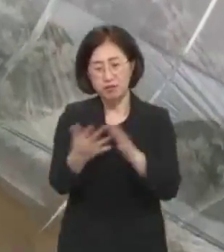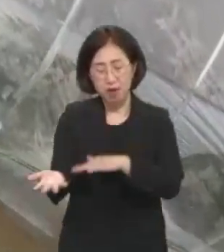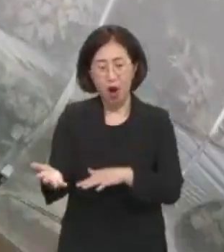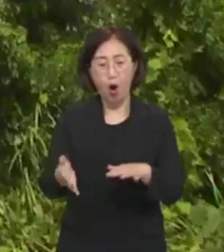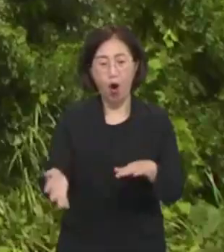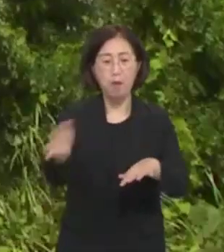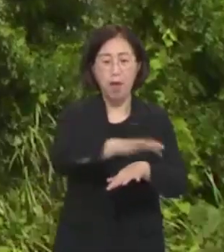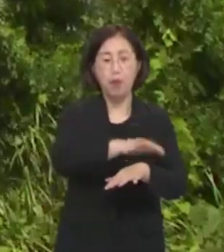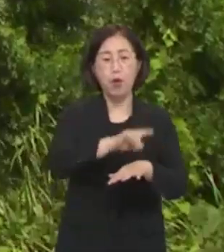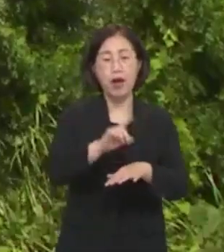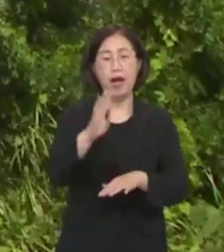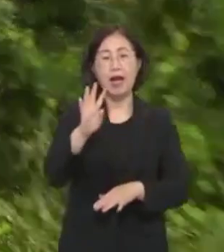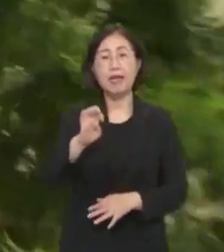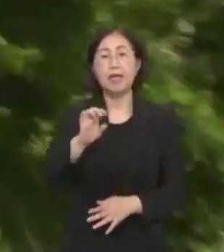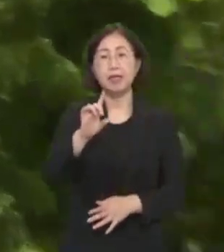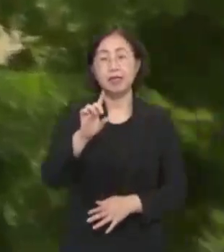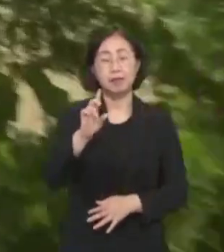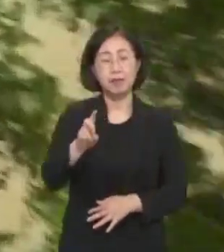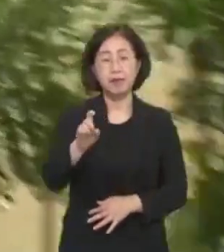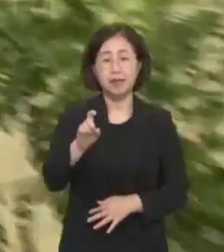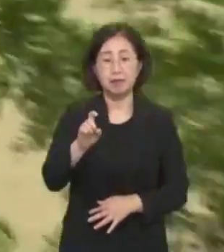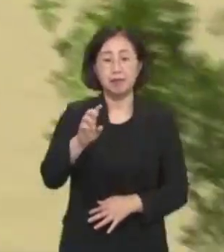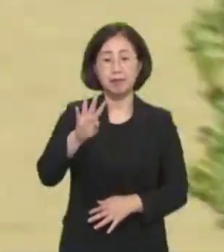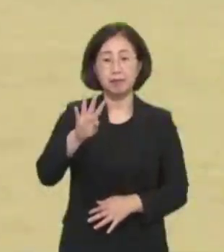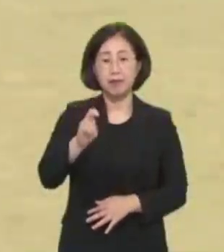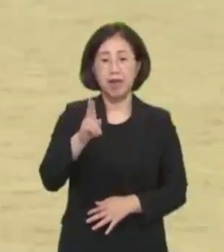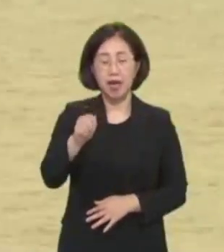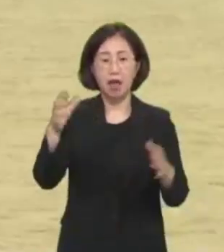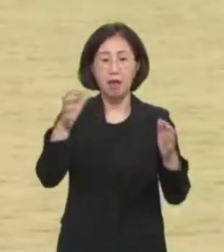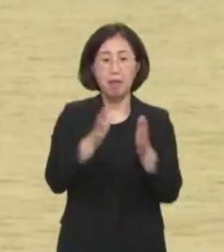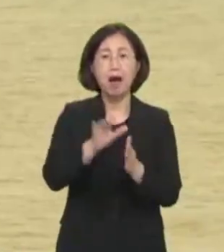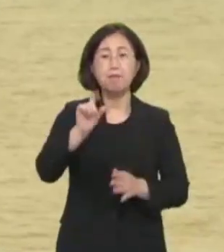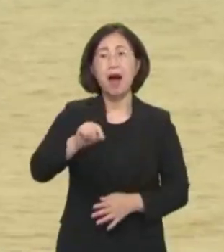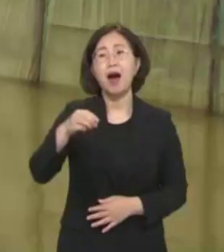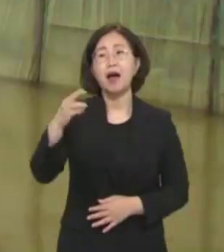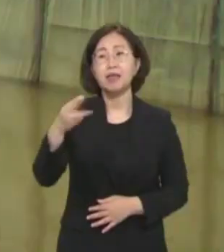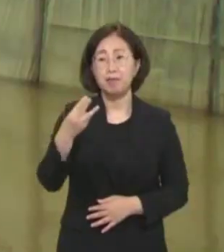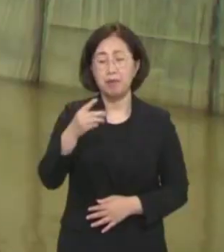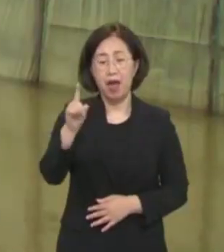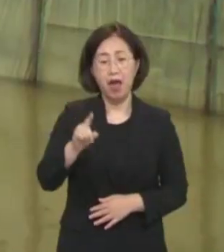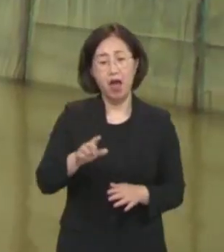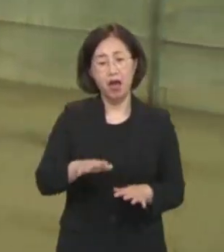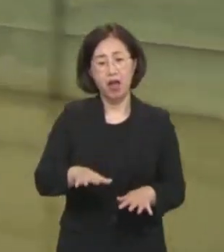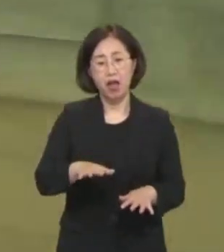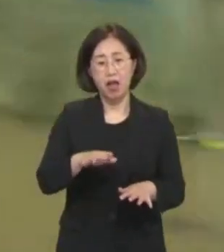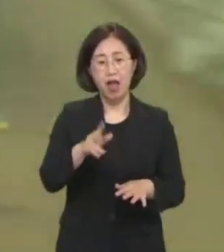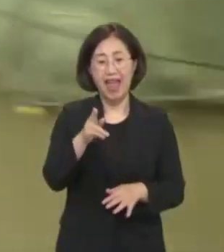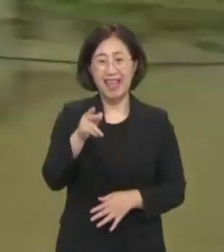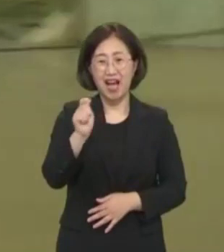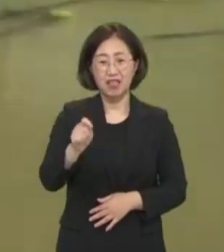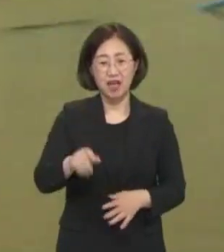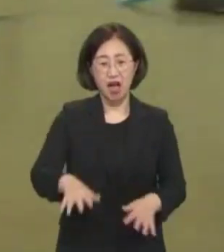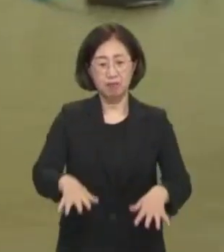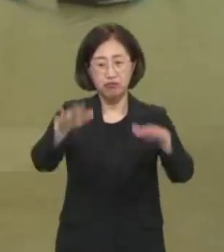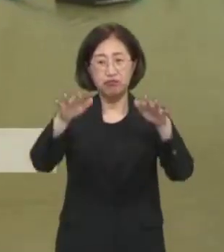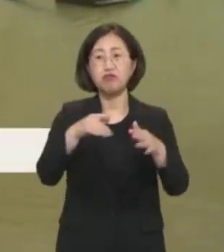곳도 411헥타르나 되는 등 1,300여 헥타르가 이번 비로 큰 피해를 입은 걸로 잠정